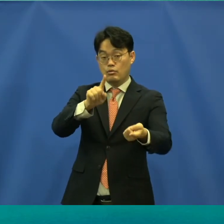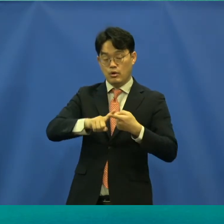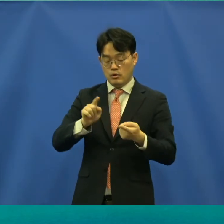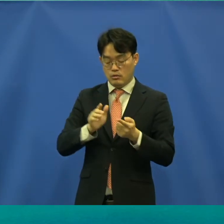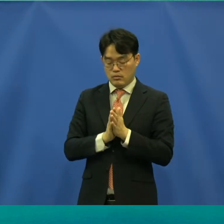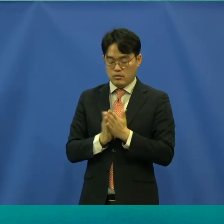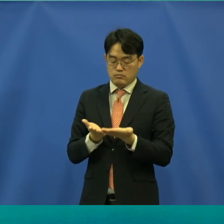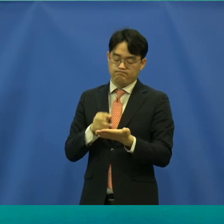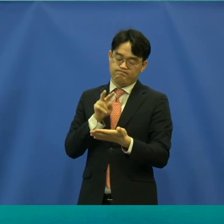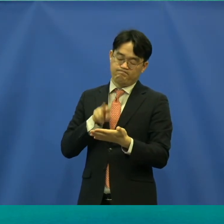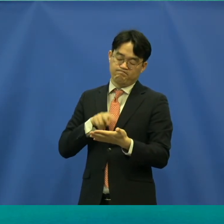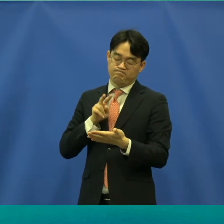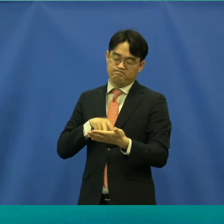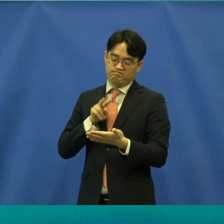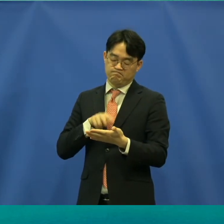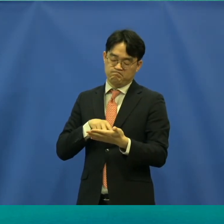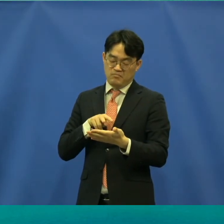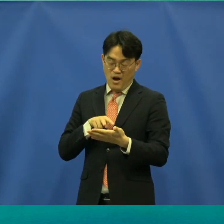나에게